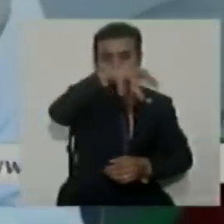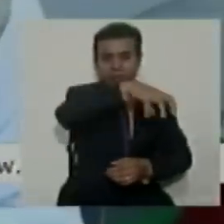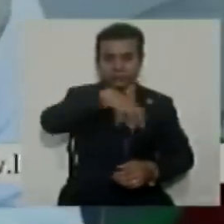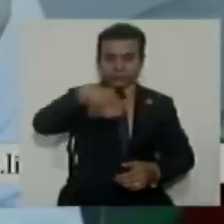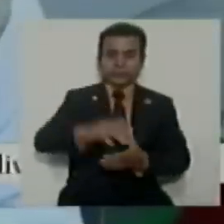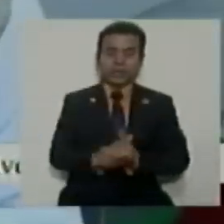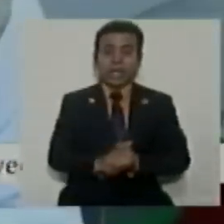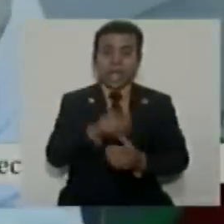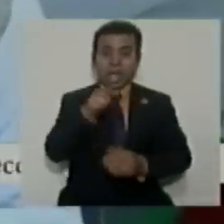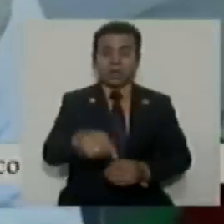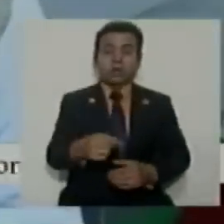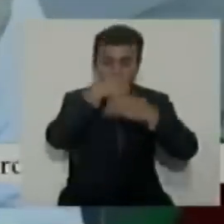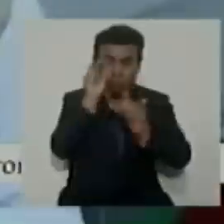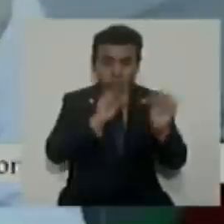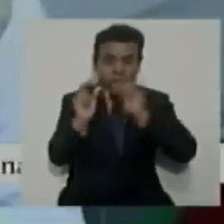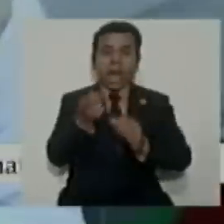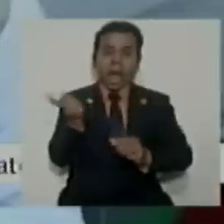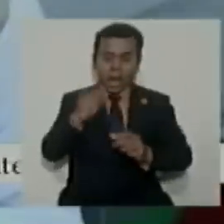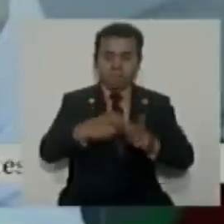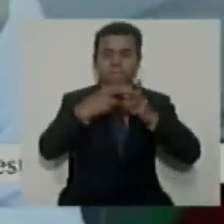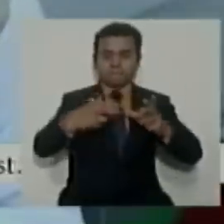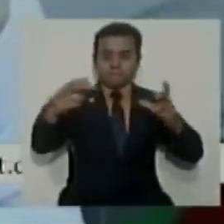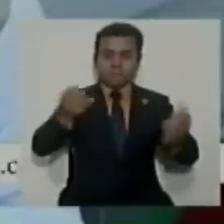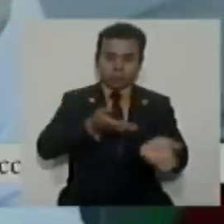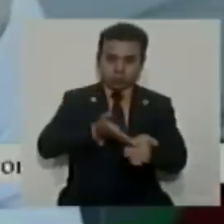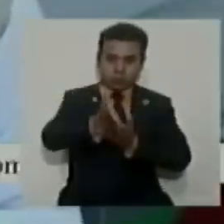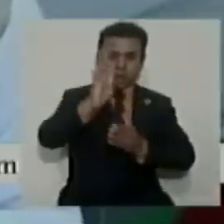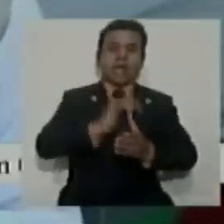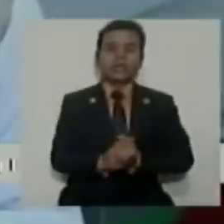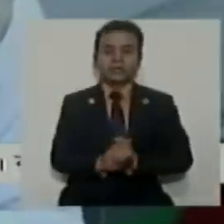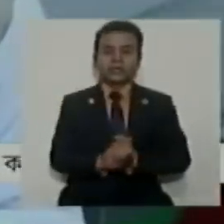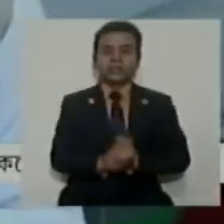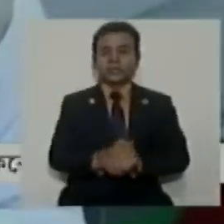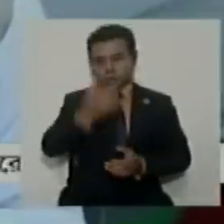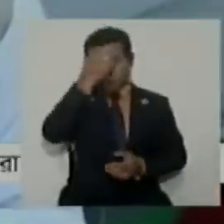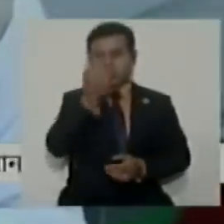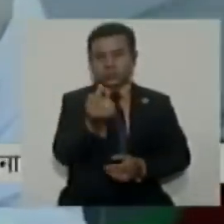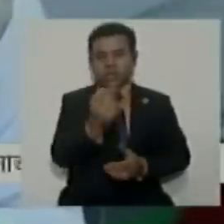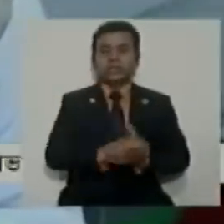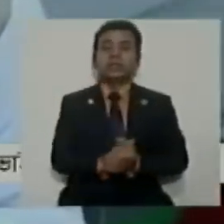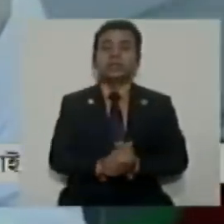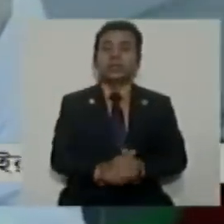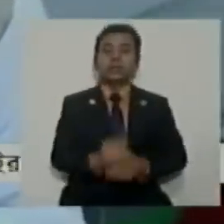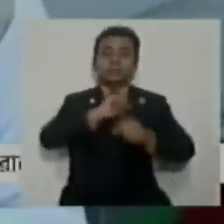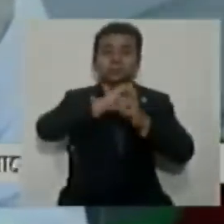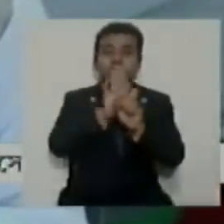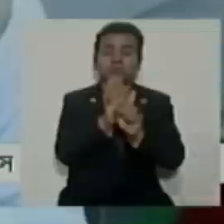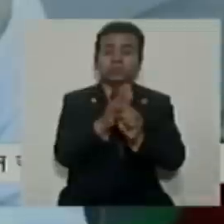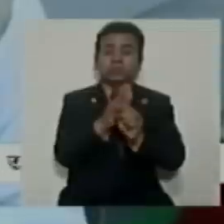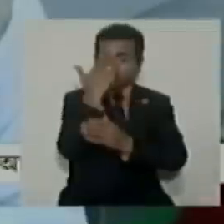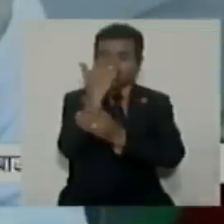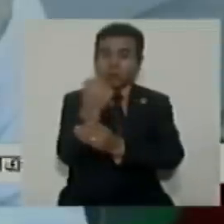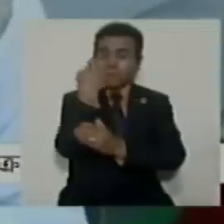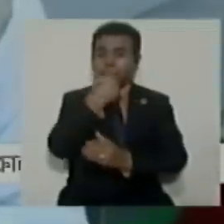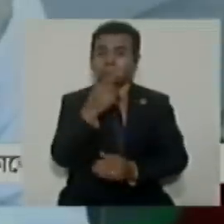সমস্যা হলো রোগীরা টেস্ট করতে আগ্রহ প্রকাশ করে না এবং গোপন করে যায়, ফলে